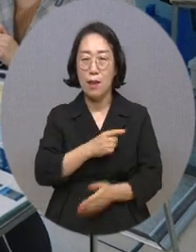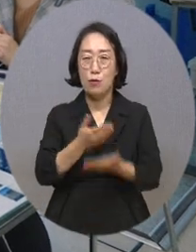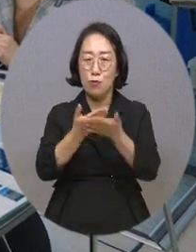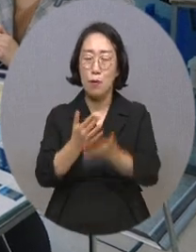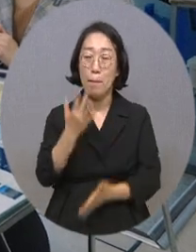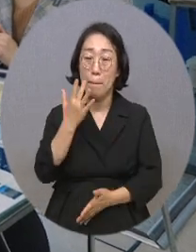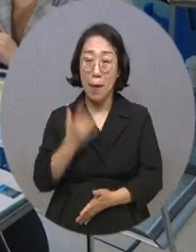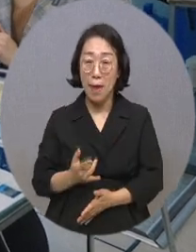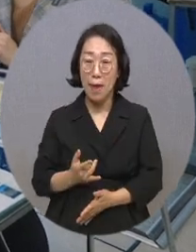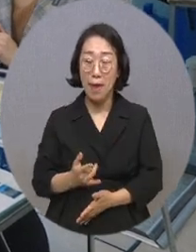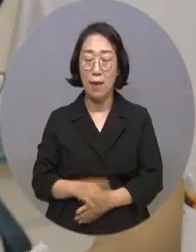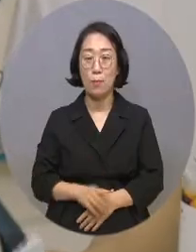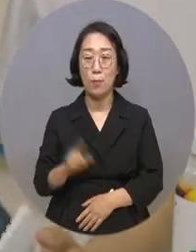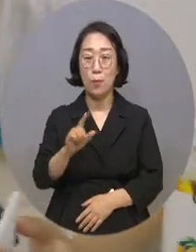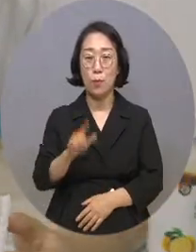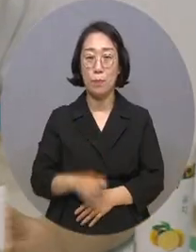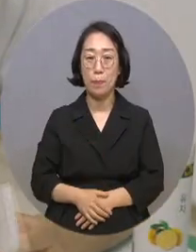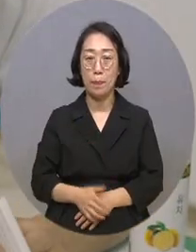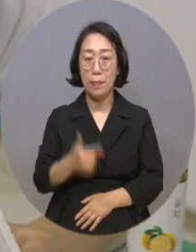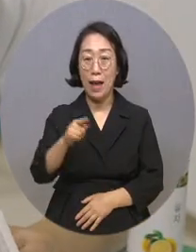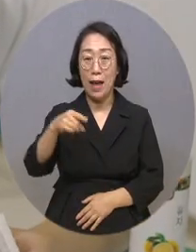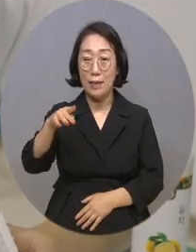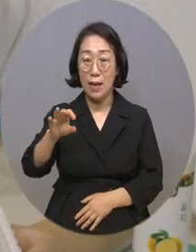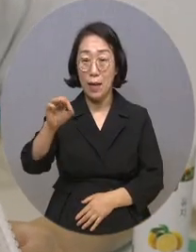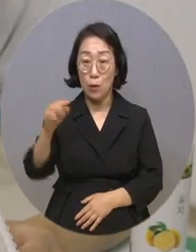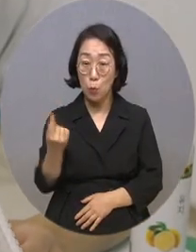해주셨어요. 어? 남해 하면 딱 떠오르는 거. 나상도시 제외예요?